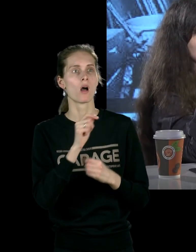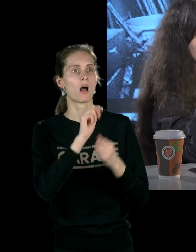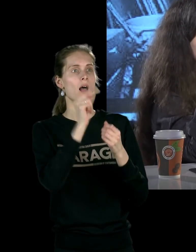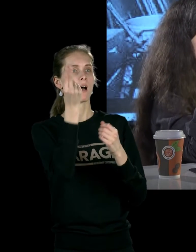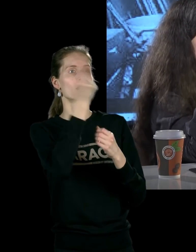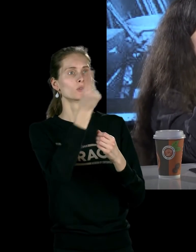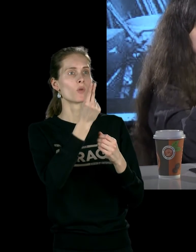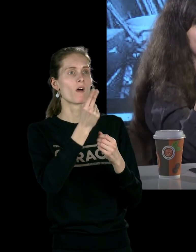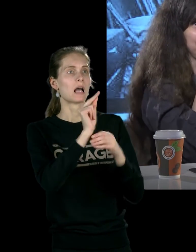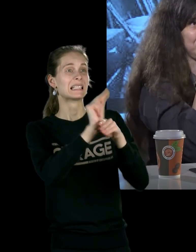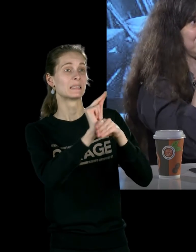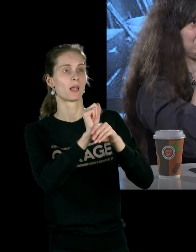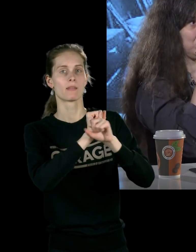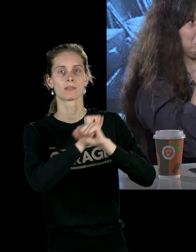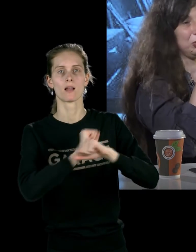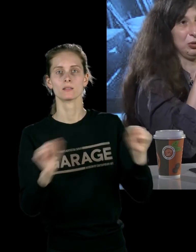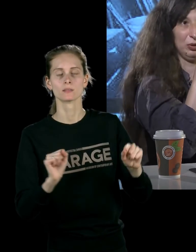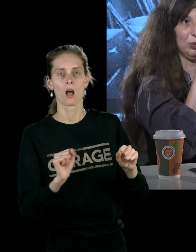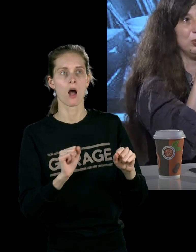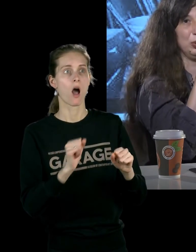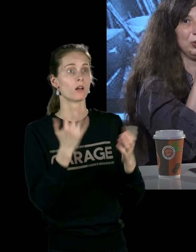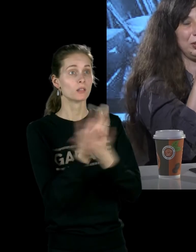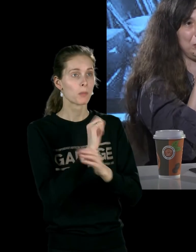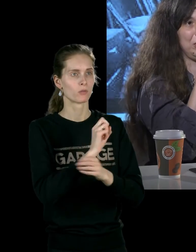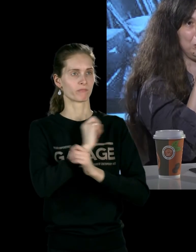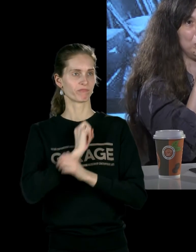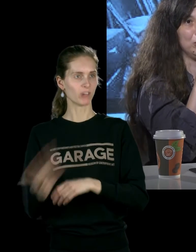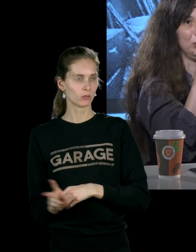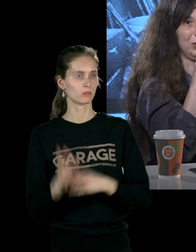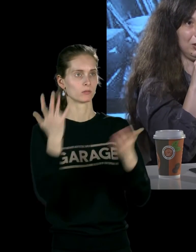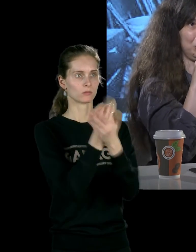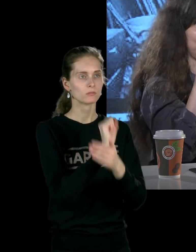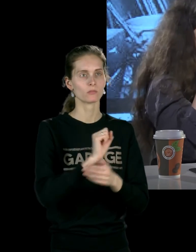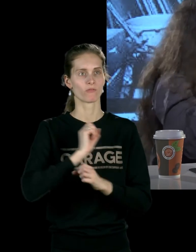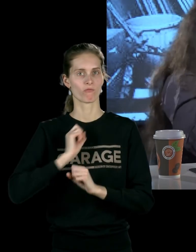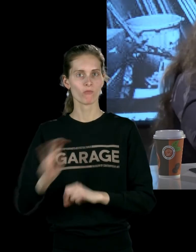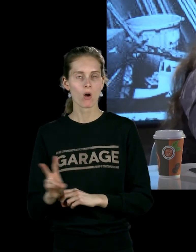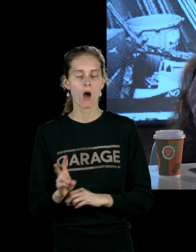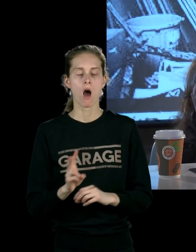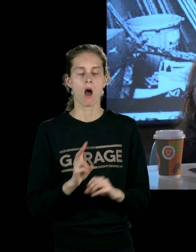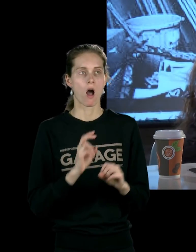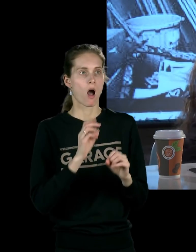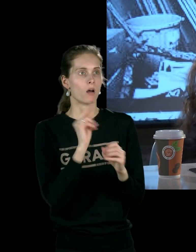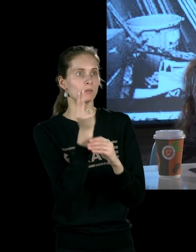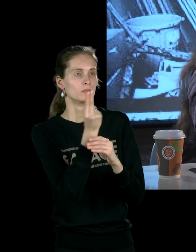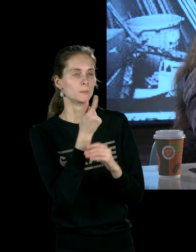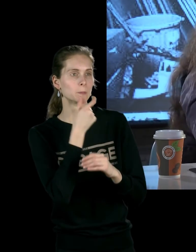выбросить все полотно и начать заново. Вот этот самый момент, что любую неудачу могла быть поводом для того, чтобы выбросить полотно